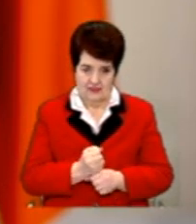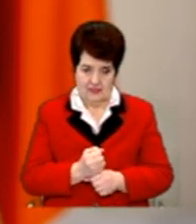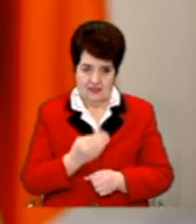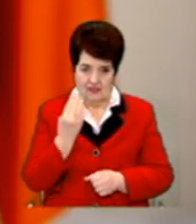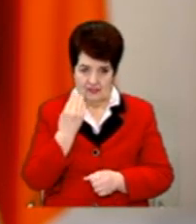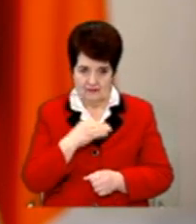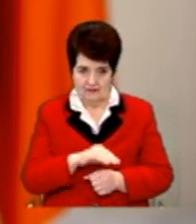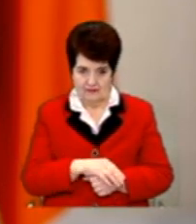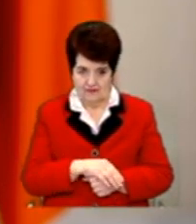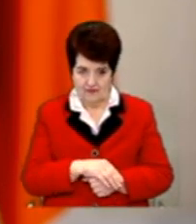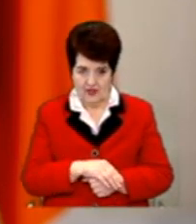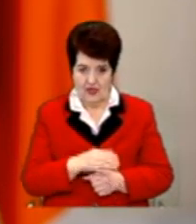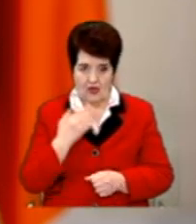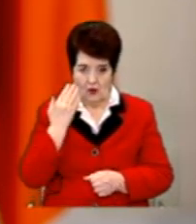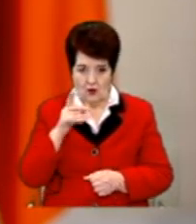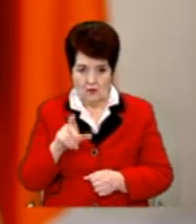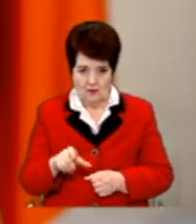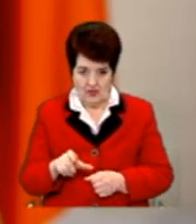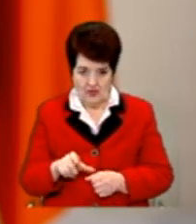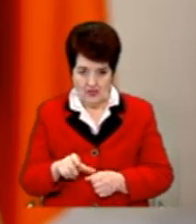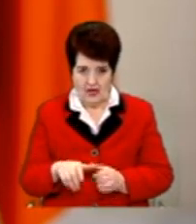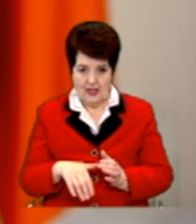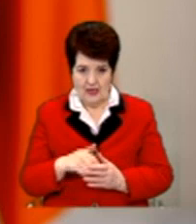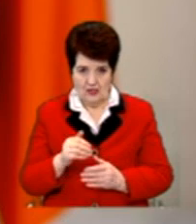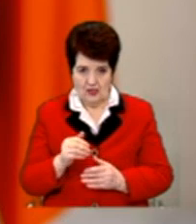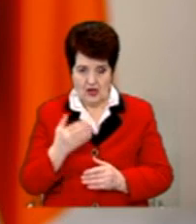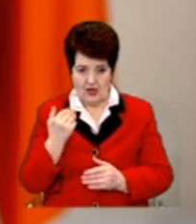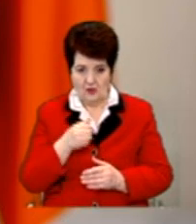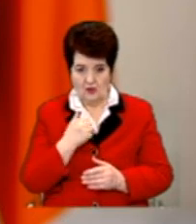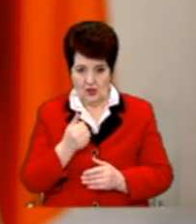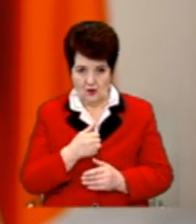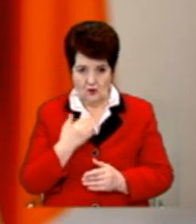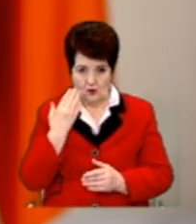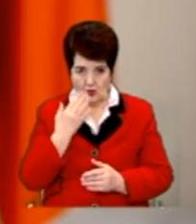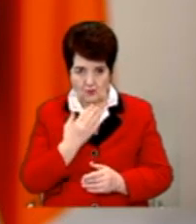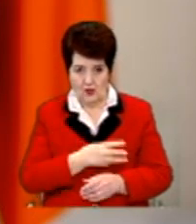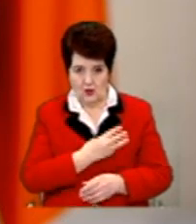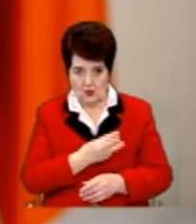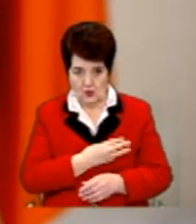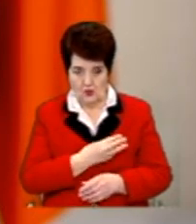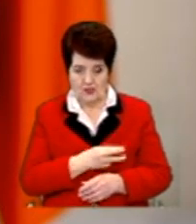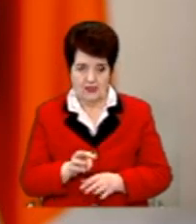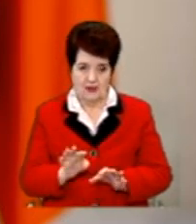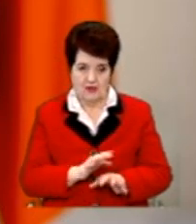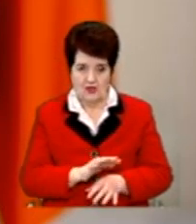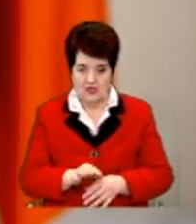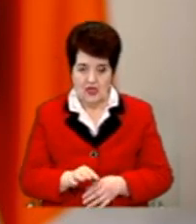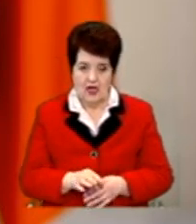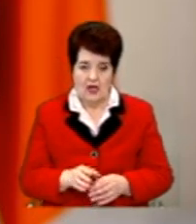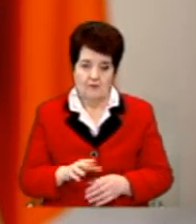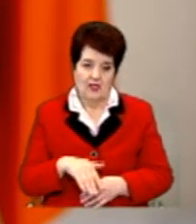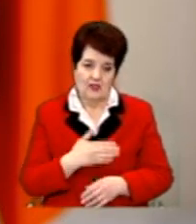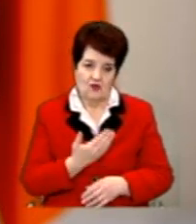opțiune confirmată de români la alegerile din anul trecut și românii doresc să se miște lucrurile, pe de